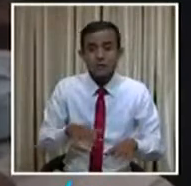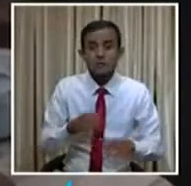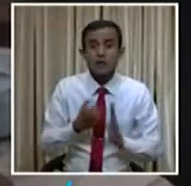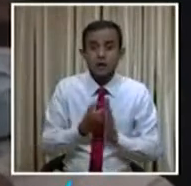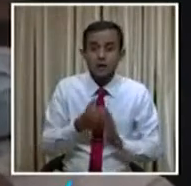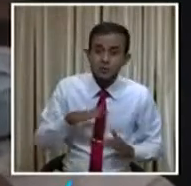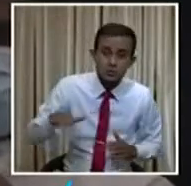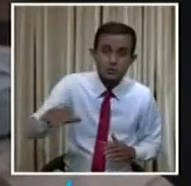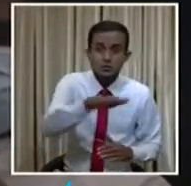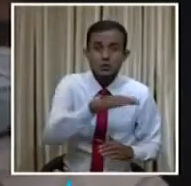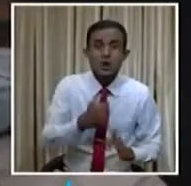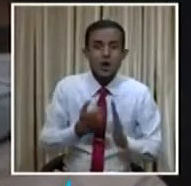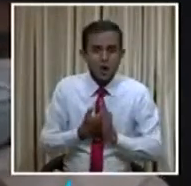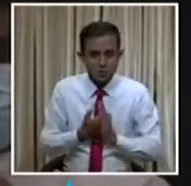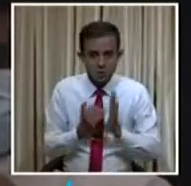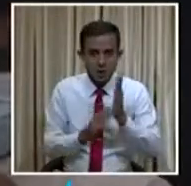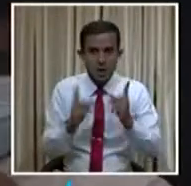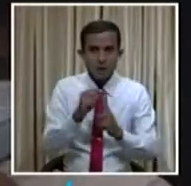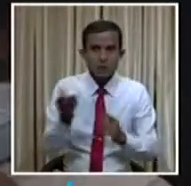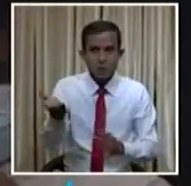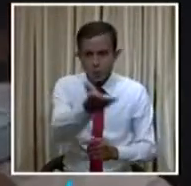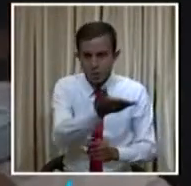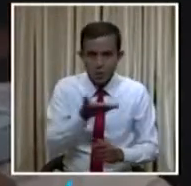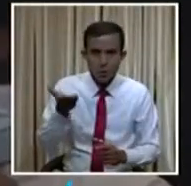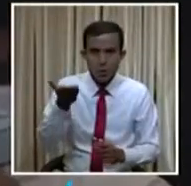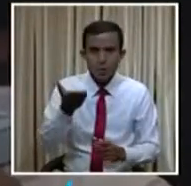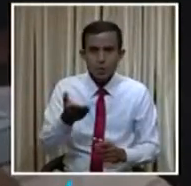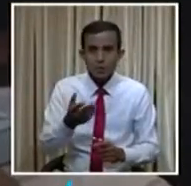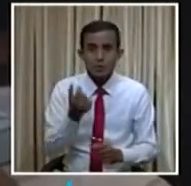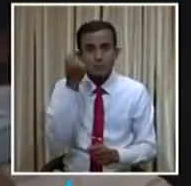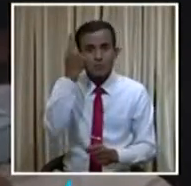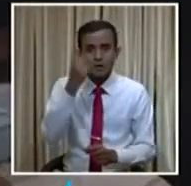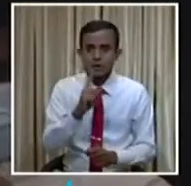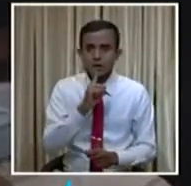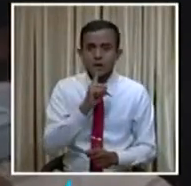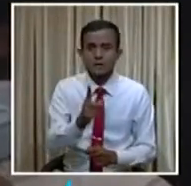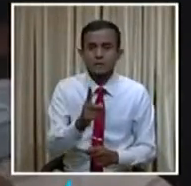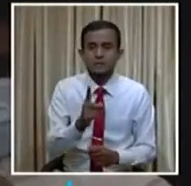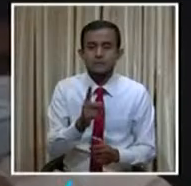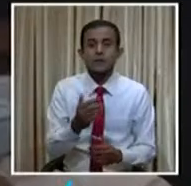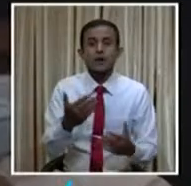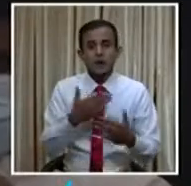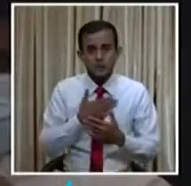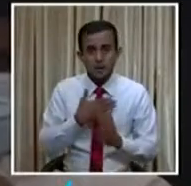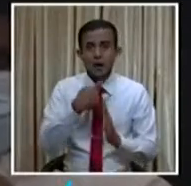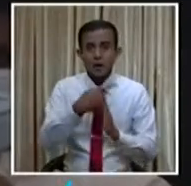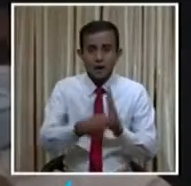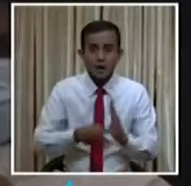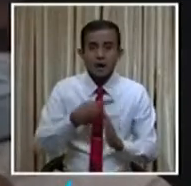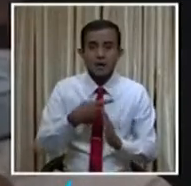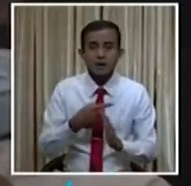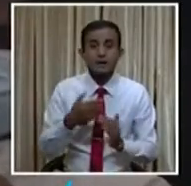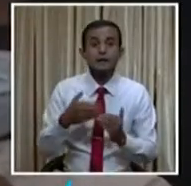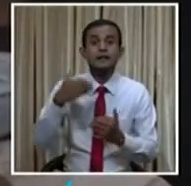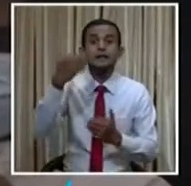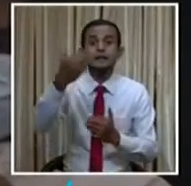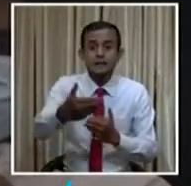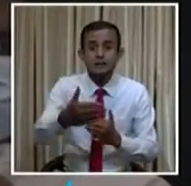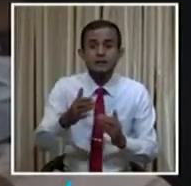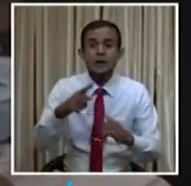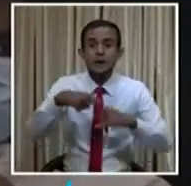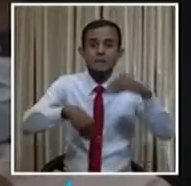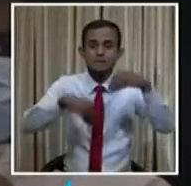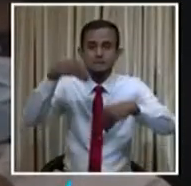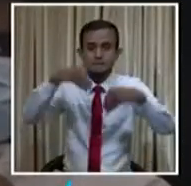සභාවේ ගෞරවනීය ඇමතිතුමාලට මන්ත්‍රීතුමාලට පණිවිඩයක් දෙනවා අපේ රටේ ඊළඟට පවත්වන